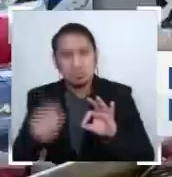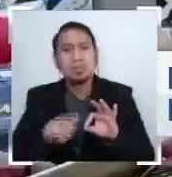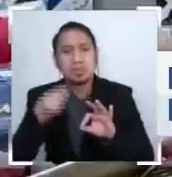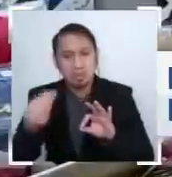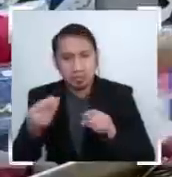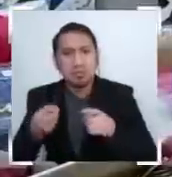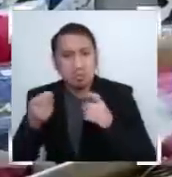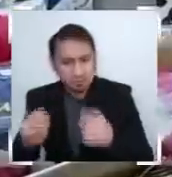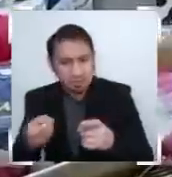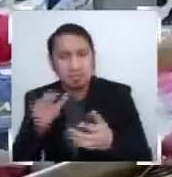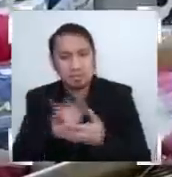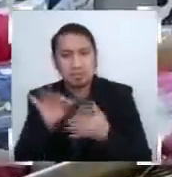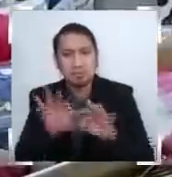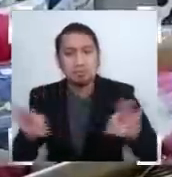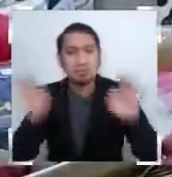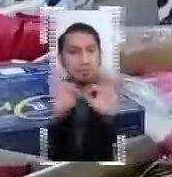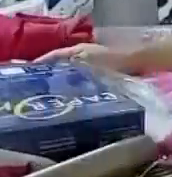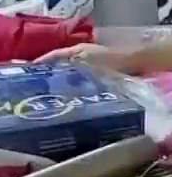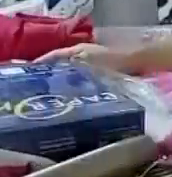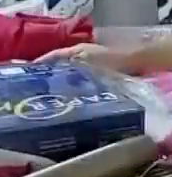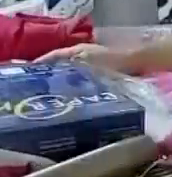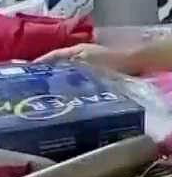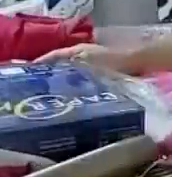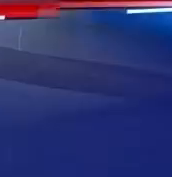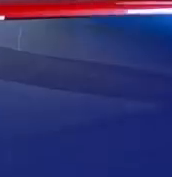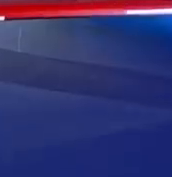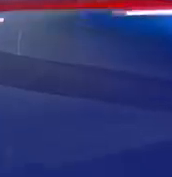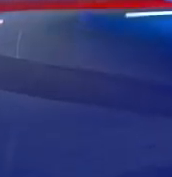tao. Ako si Mariz Umali, ang inyo saksi.